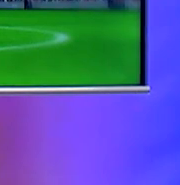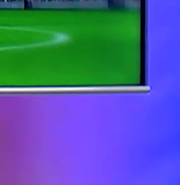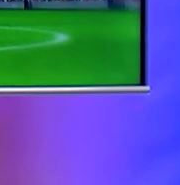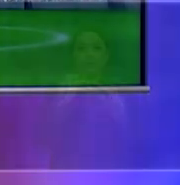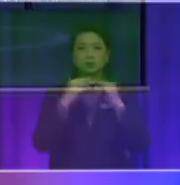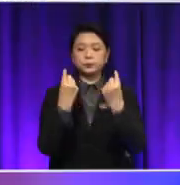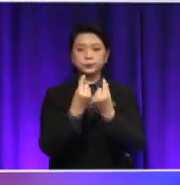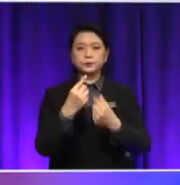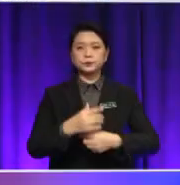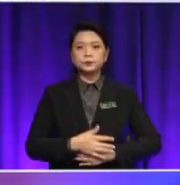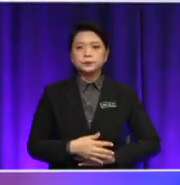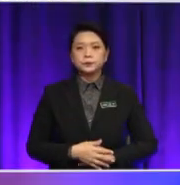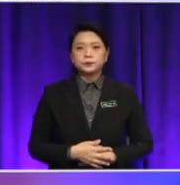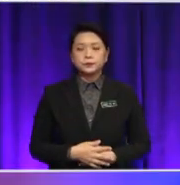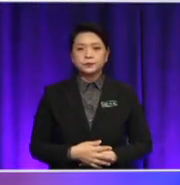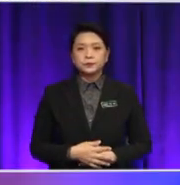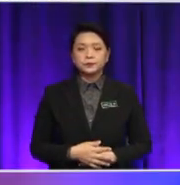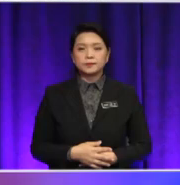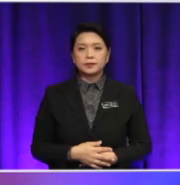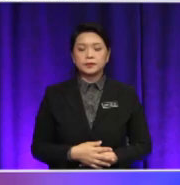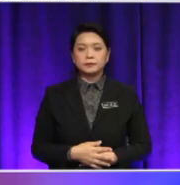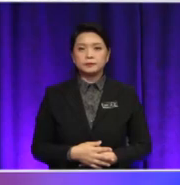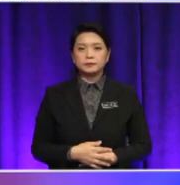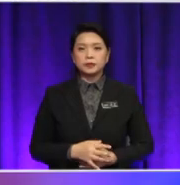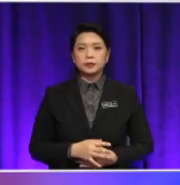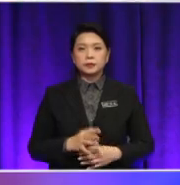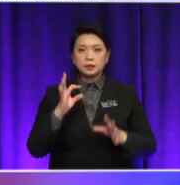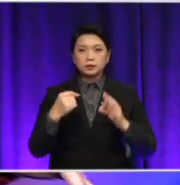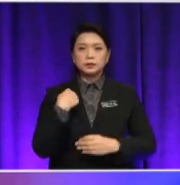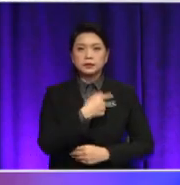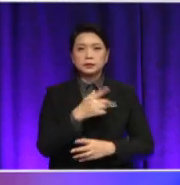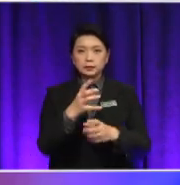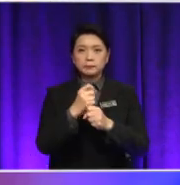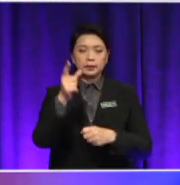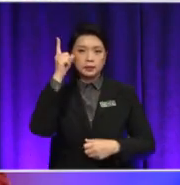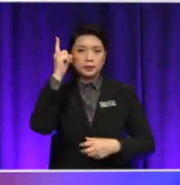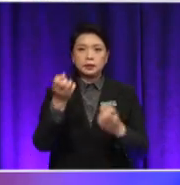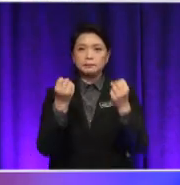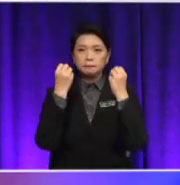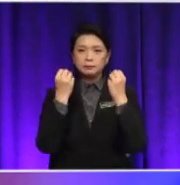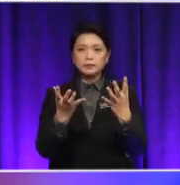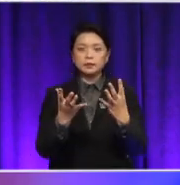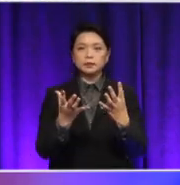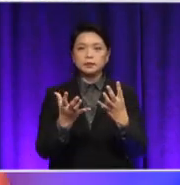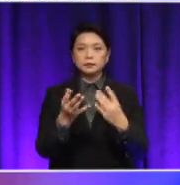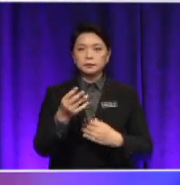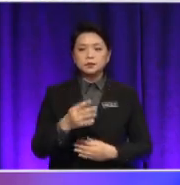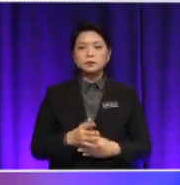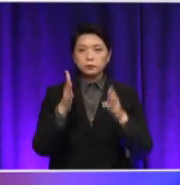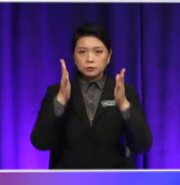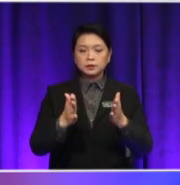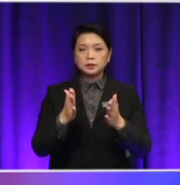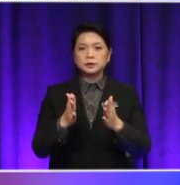Kampung Manggis. Wah, kalau kita dapat lihat ramai penonton-penonton di stadium hari ini kan. Itu